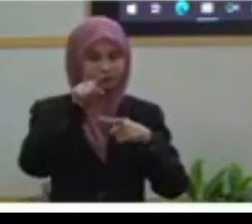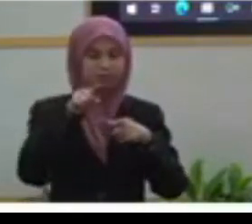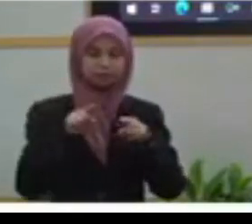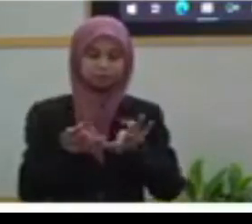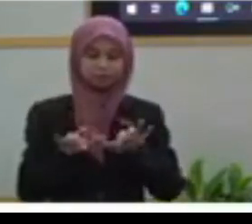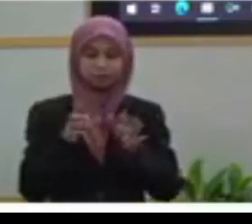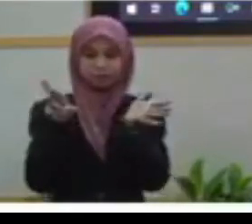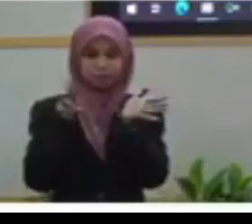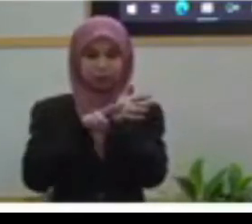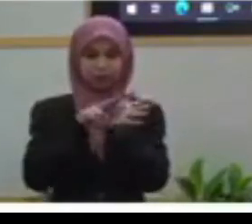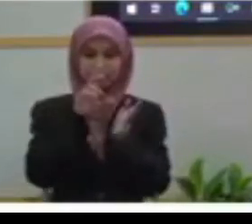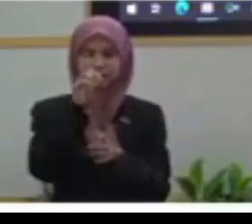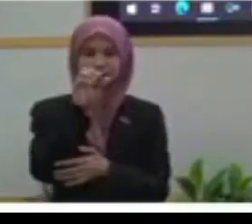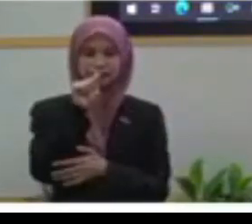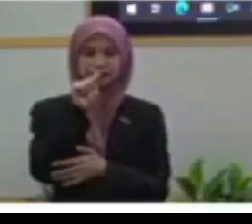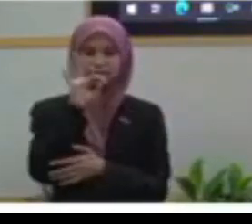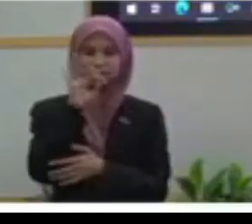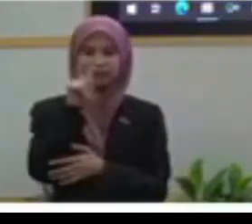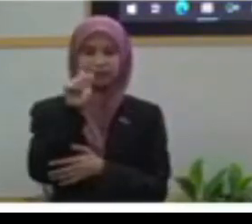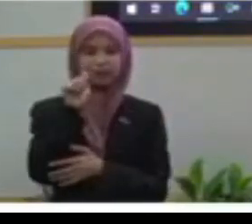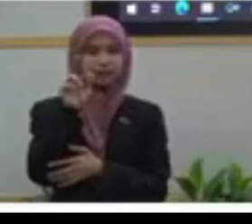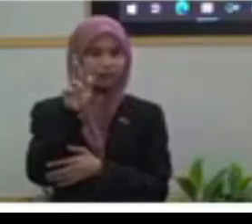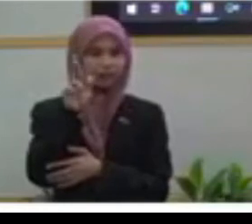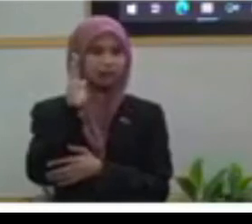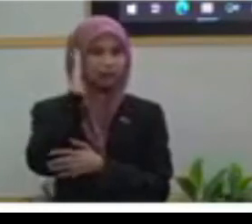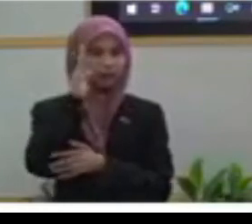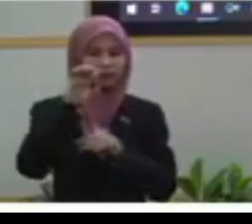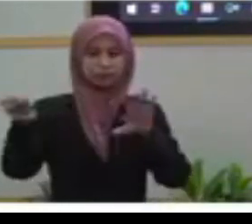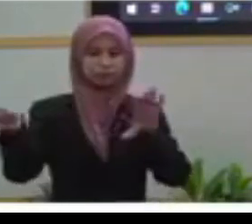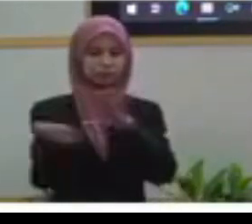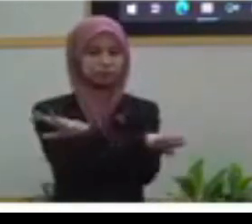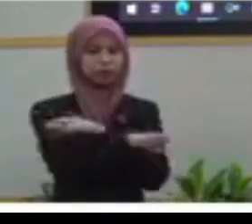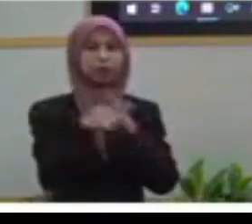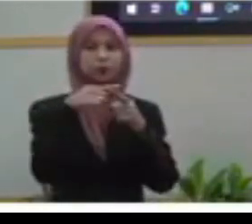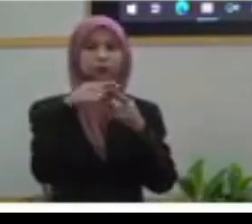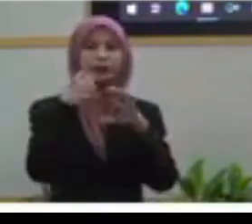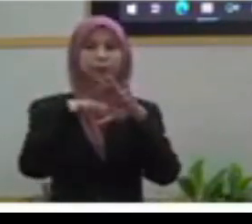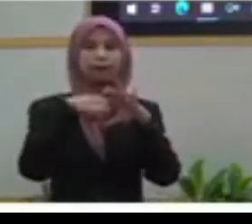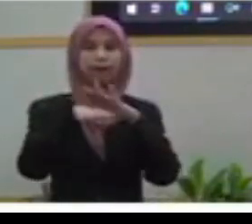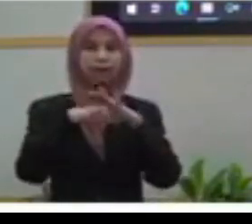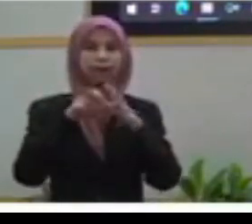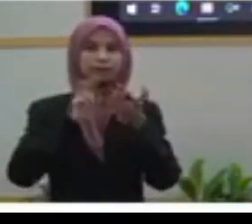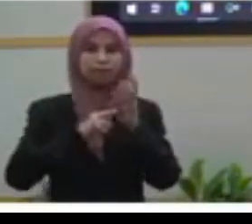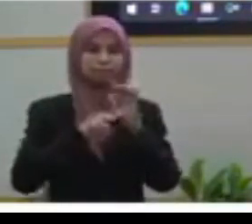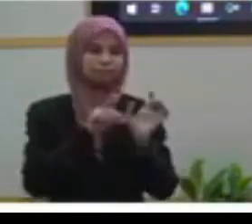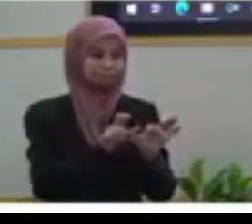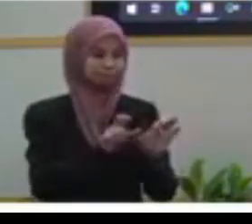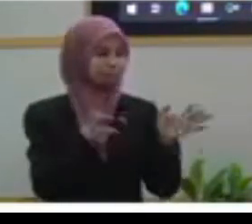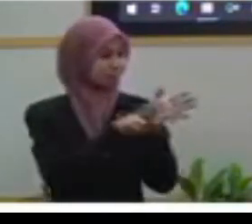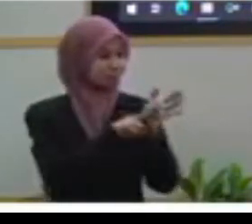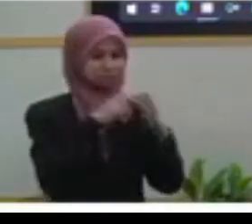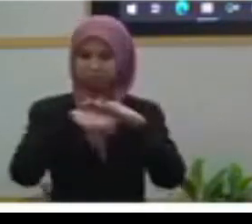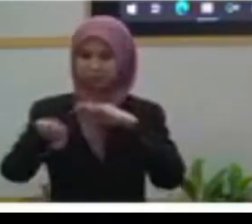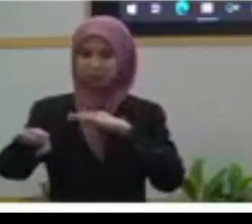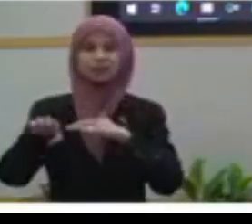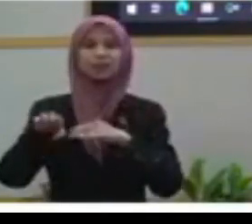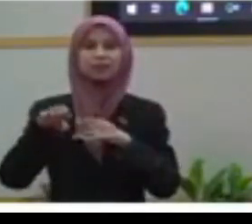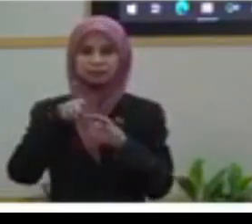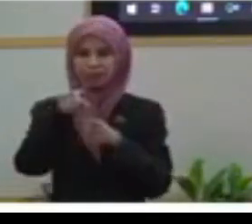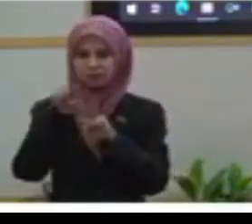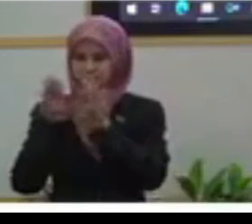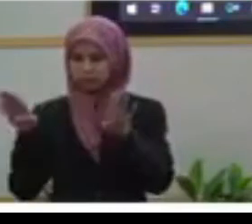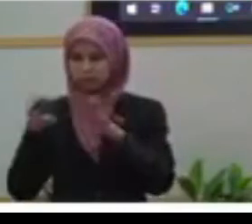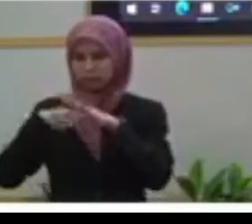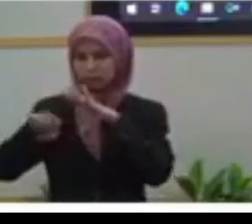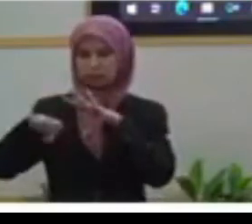daftar, dia akan hantar kepada email. Email yang ditulis di sini. Email, ni ada email, anda tulis